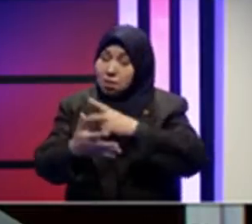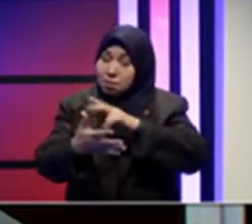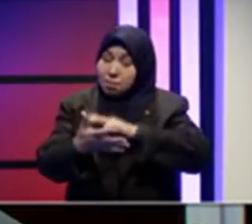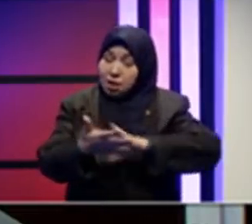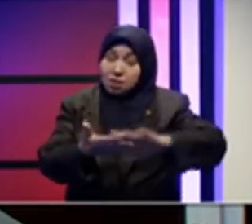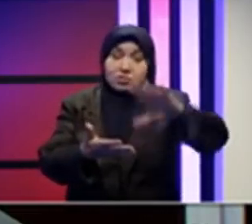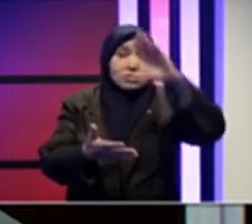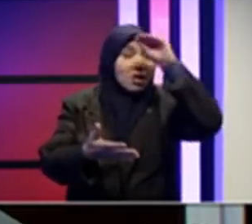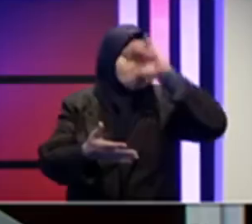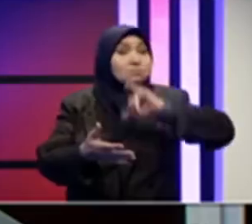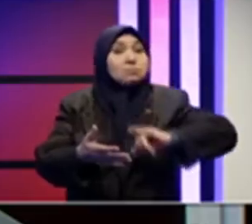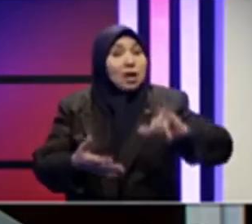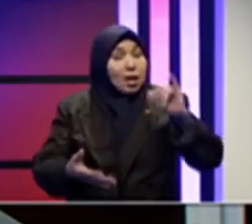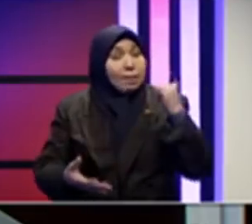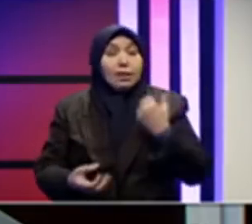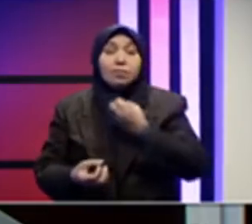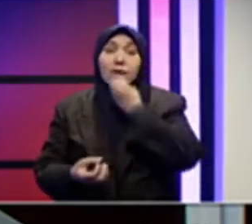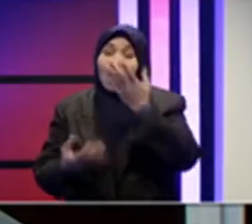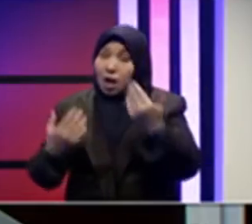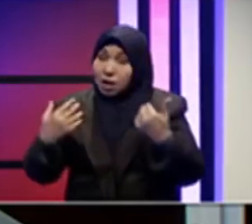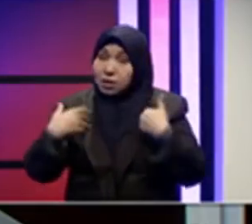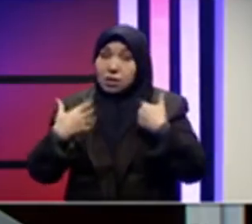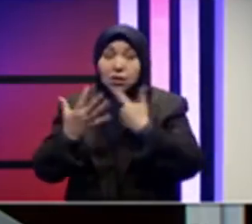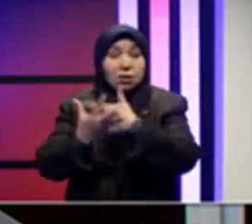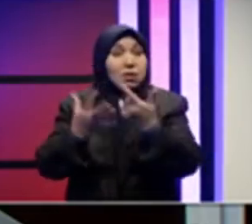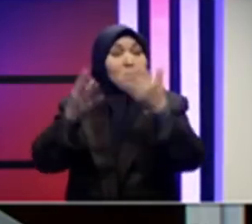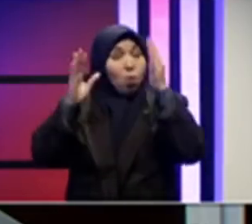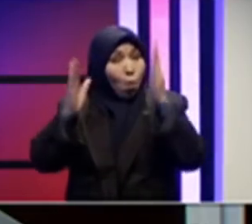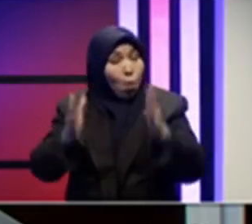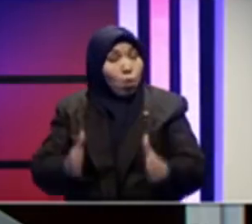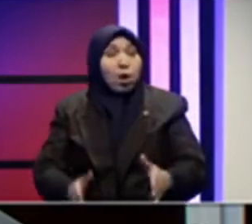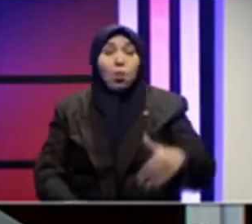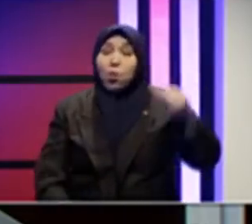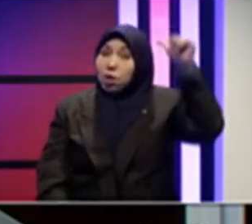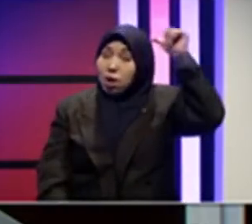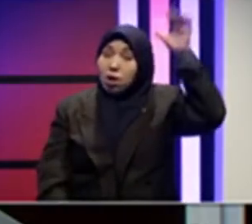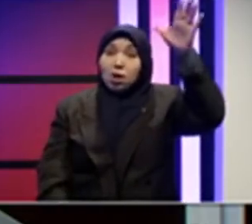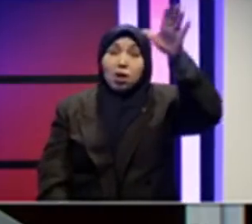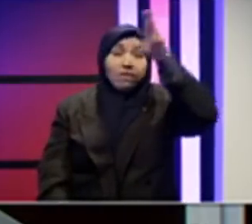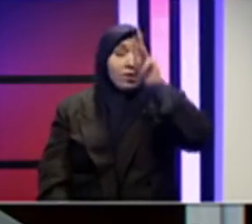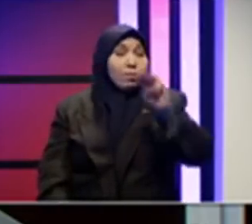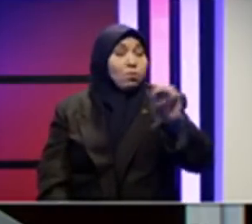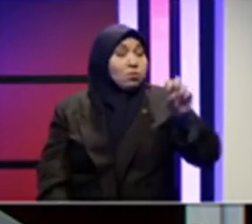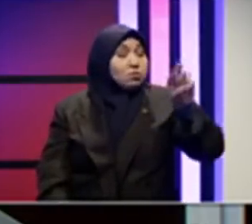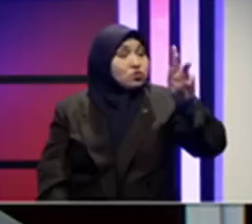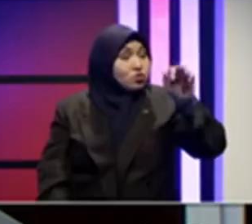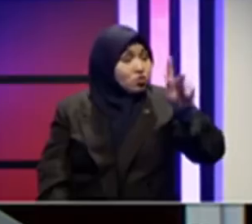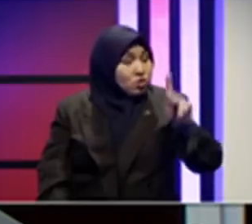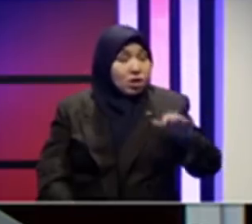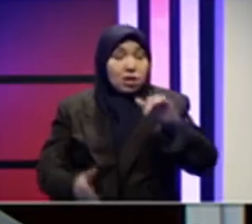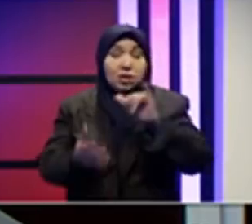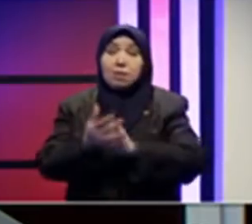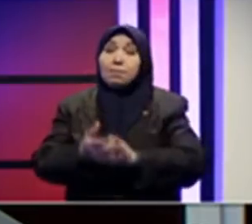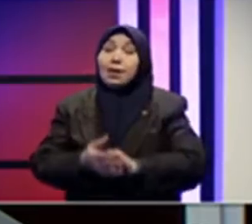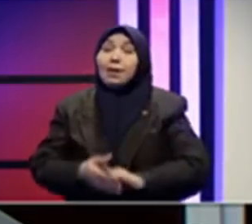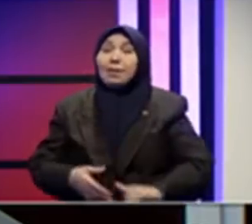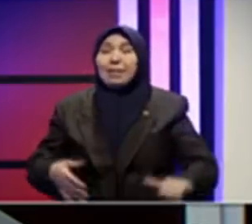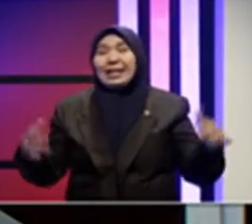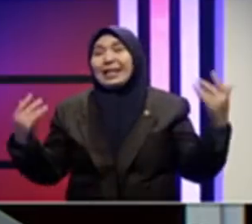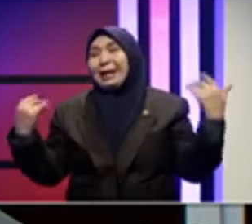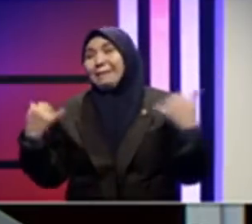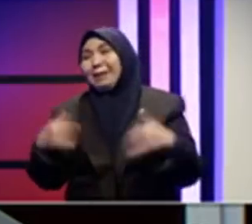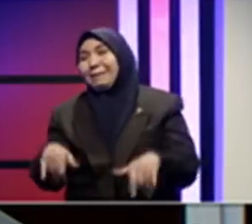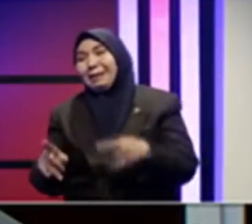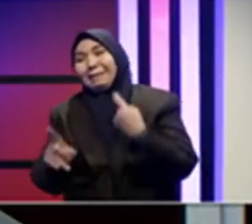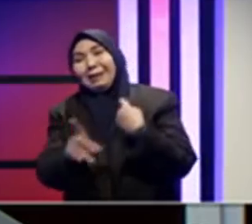apabila menyatakan ya, apabila ada di kalangan orang-orang musyrik memainkan ya, memainkan kepada Nabi Muhammad sallallahu alaihi wasallam,